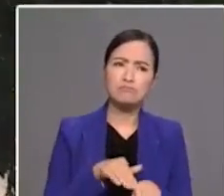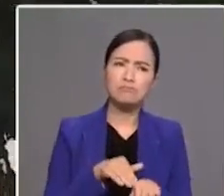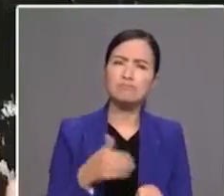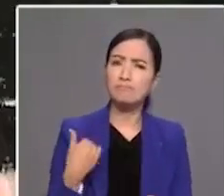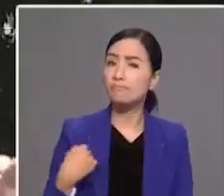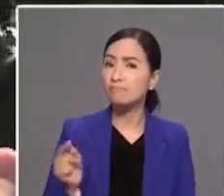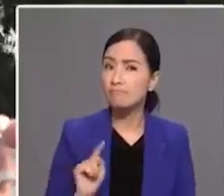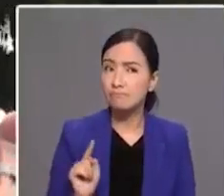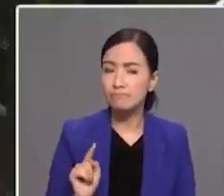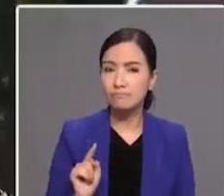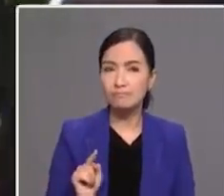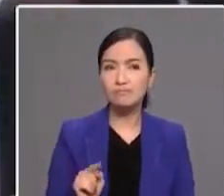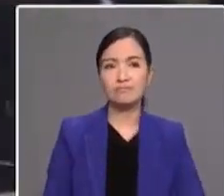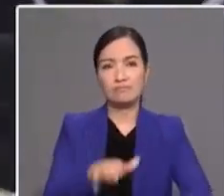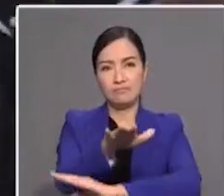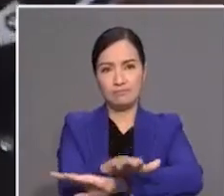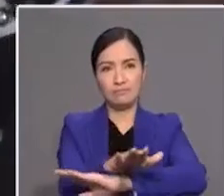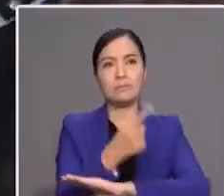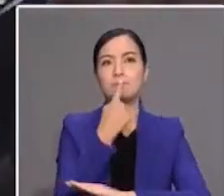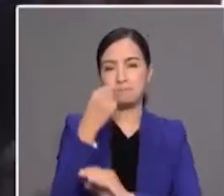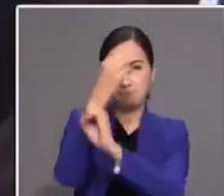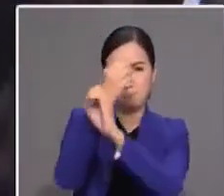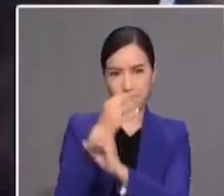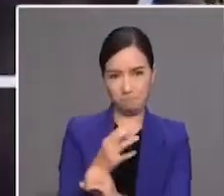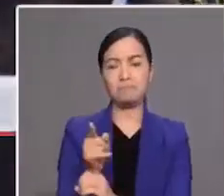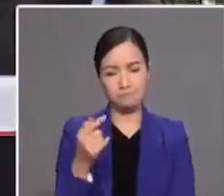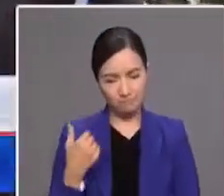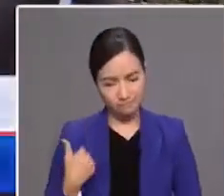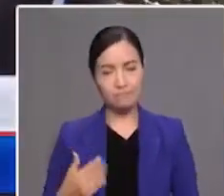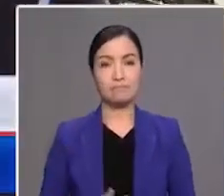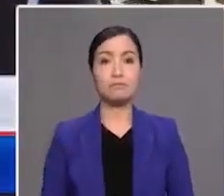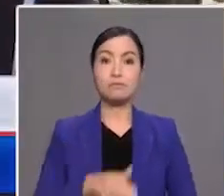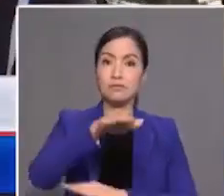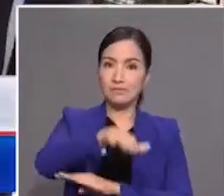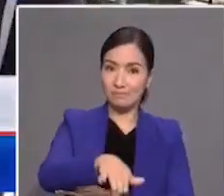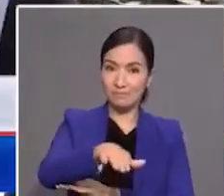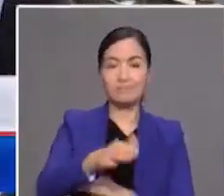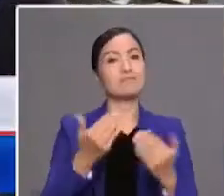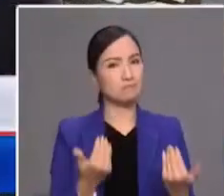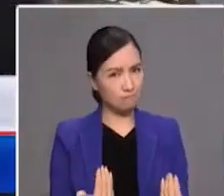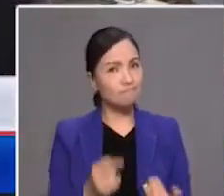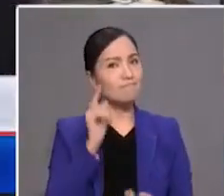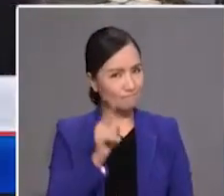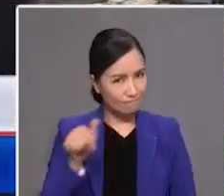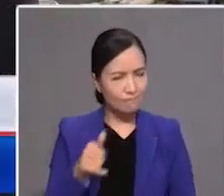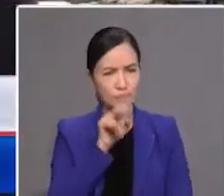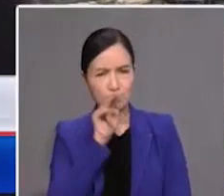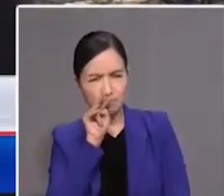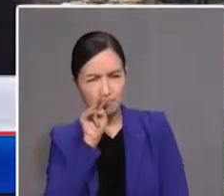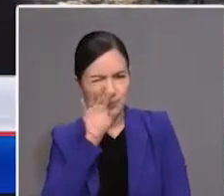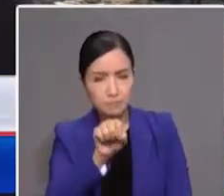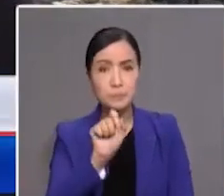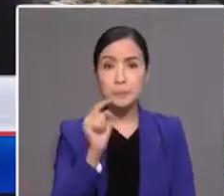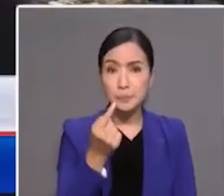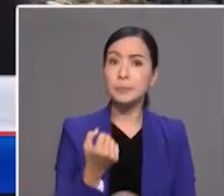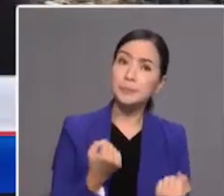มได้ก็คือเป็นบริเวณ4แยกไฟแดงของแยกรัชโยธินค่ะซึ่งช่วงเย็นของวันนี้นี่เองนะคะเราคงต้องจับตาค่ะว่า